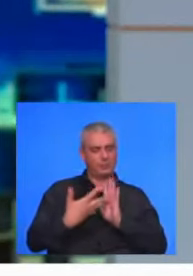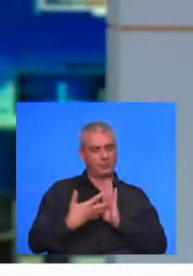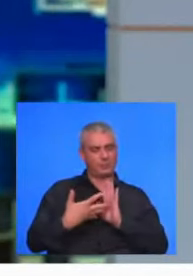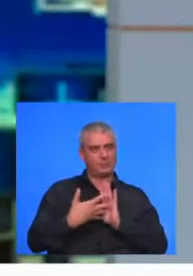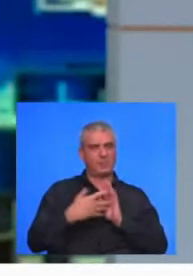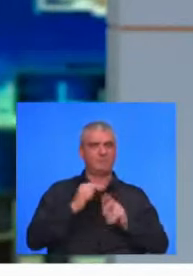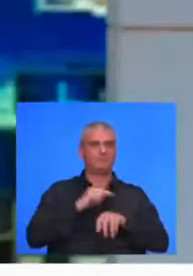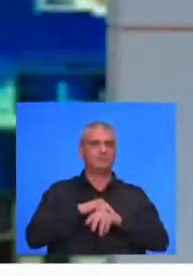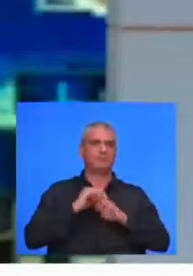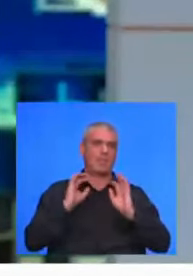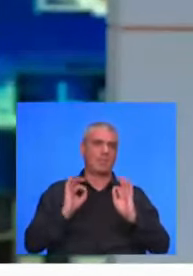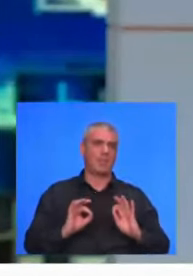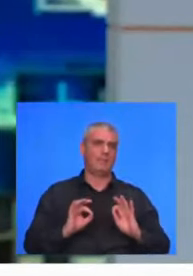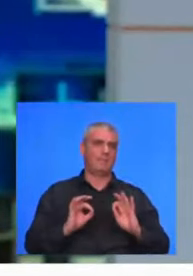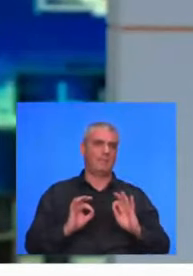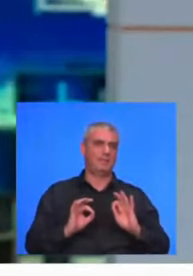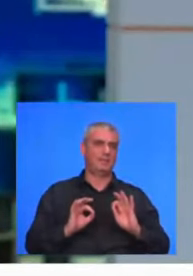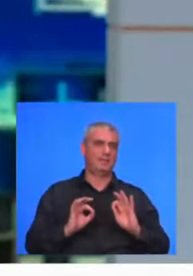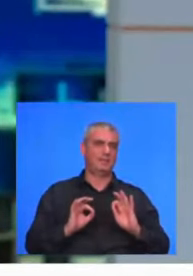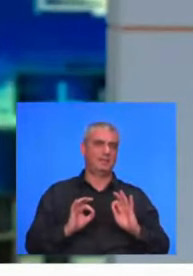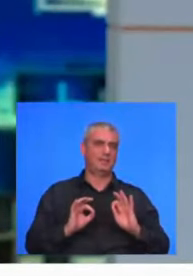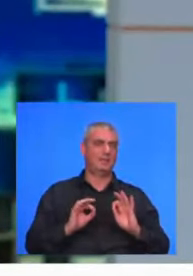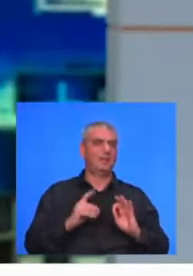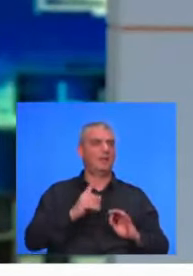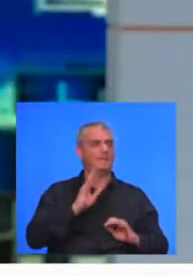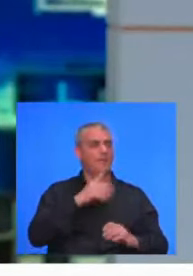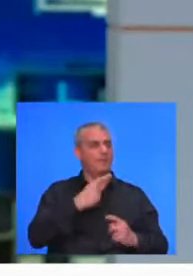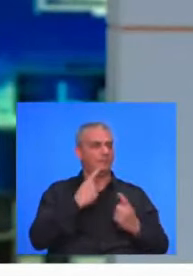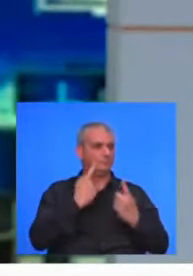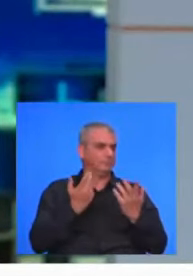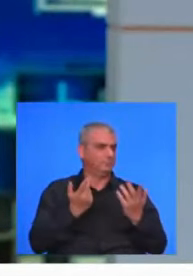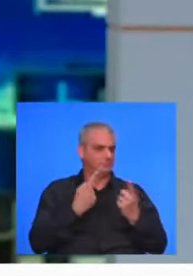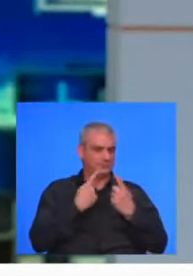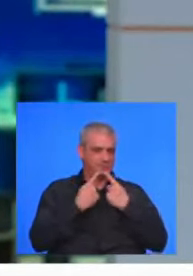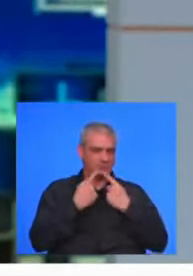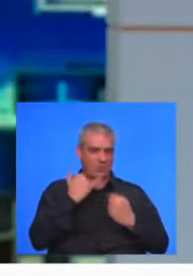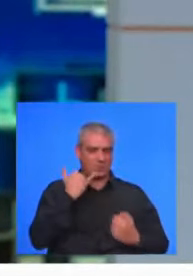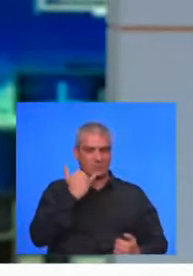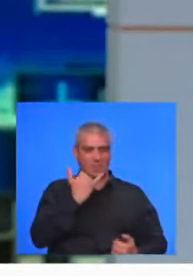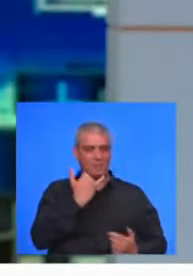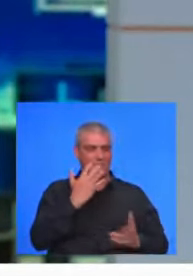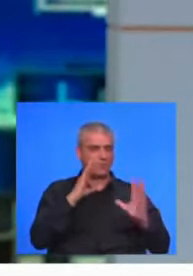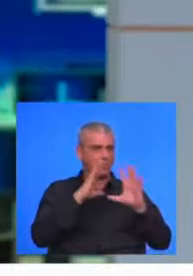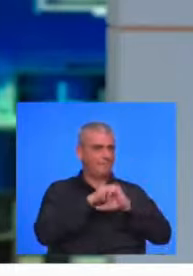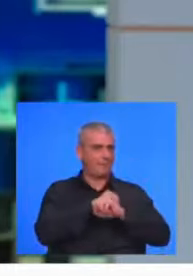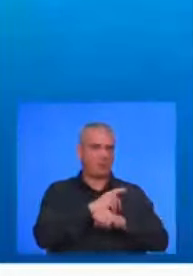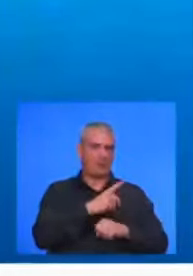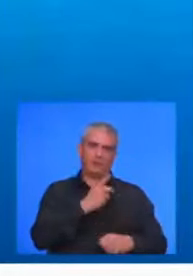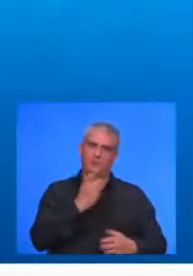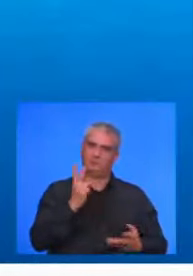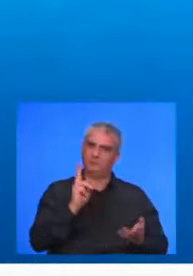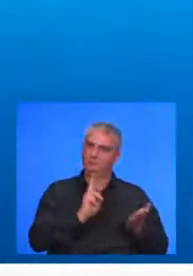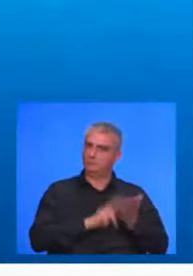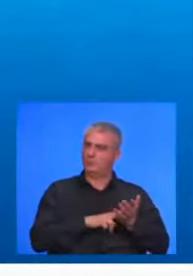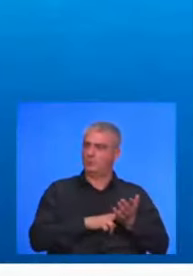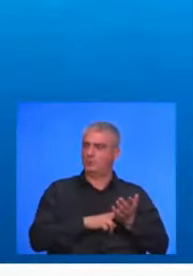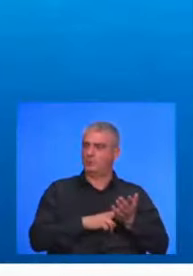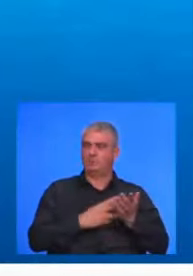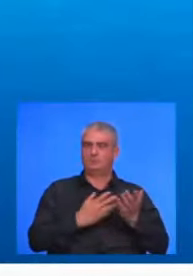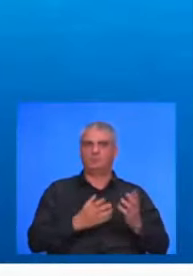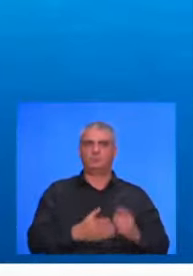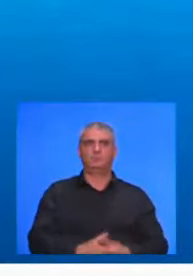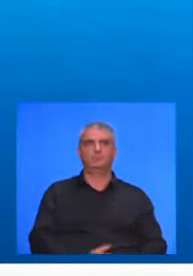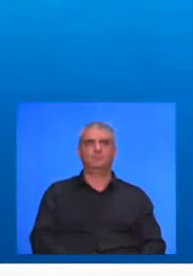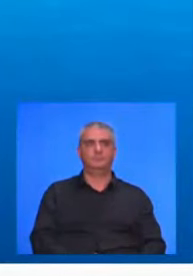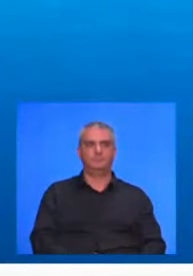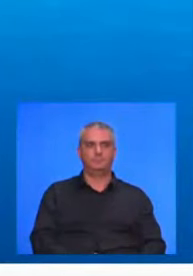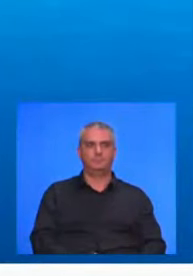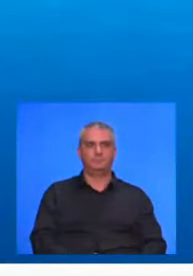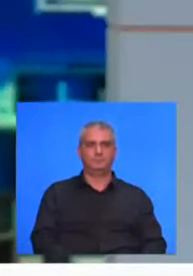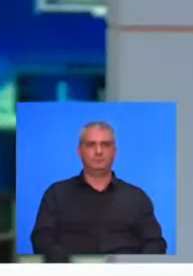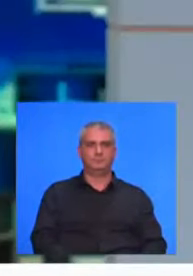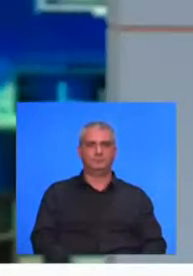אמת. אבל גם על שיחות הטלפון הליליות, דדי צודק. 100%. בסדר, נכון.